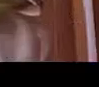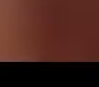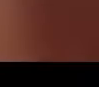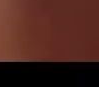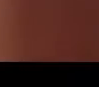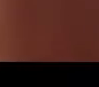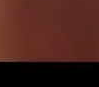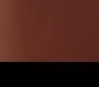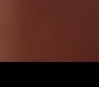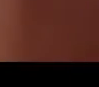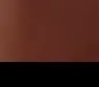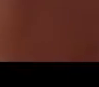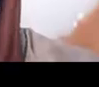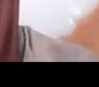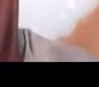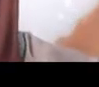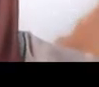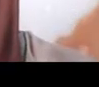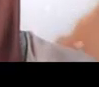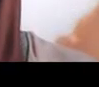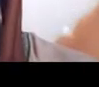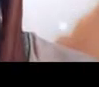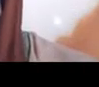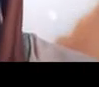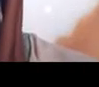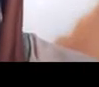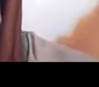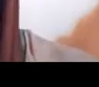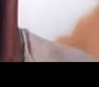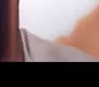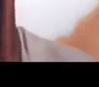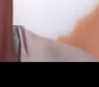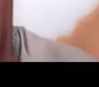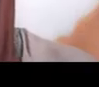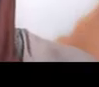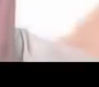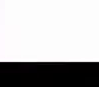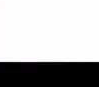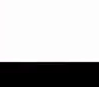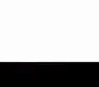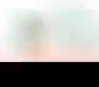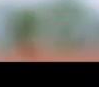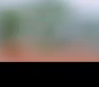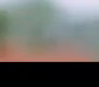ko'ryapsanmi? Bu nima anglatadi? Hozir men senga bir narsa ko'rsataman.